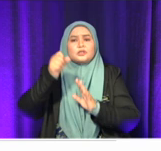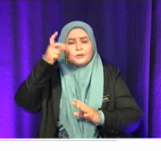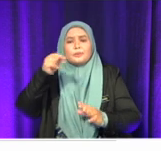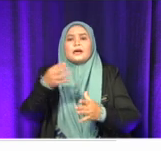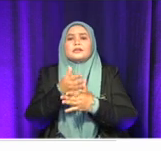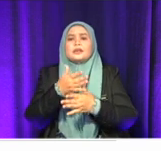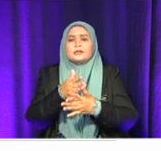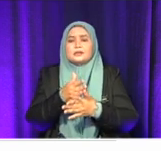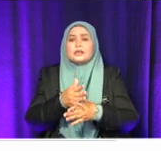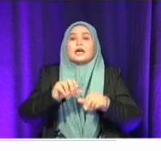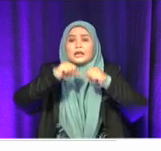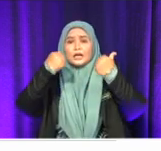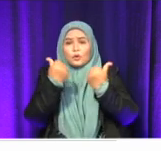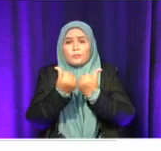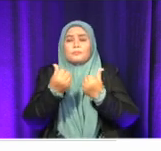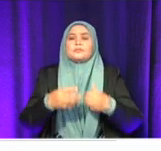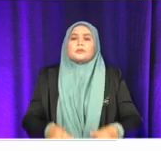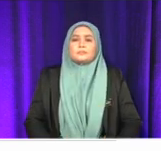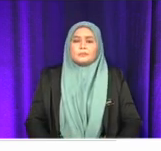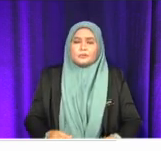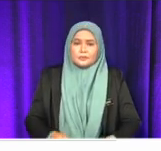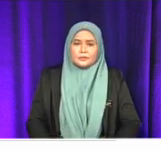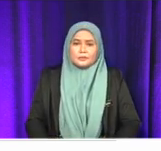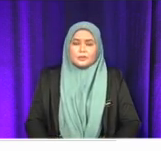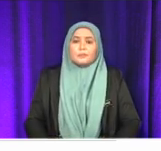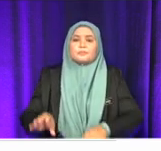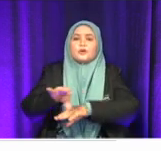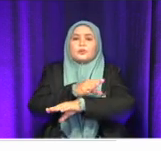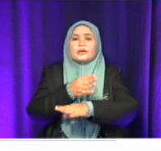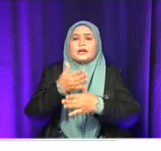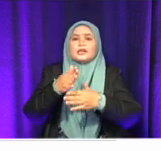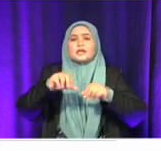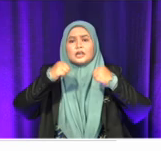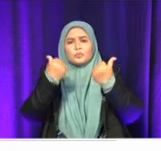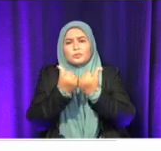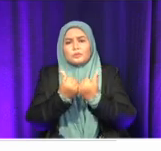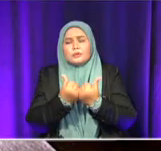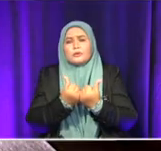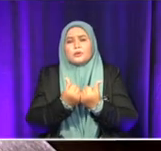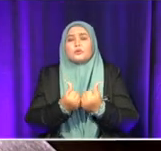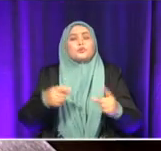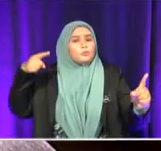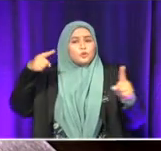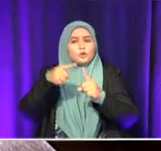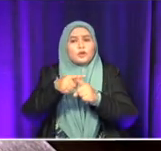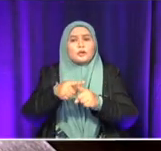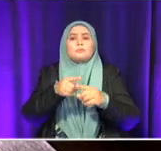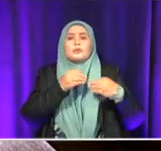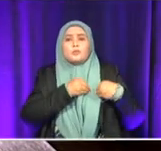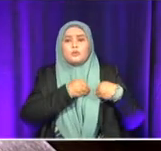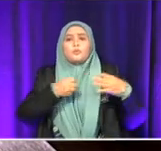diantara kaum masih lagi iman terhadap ayam apa penggunaan antara kaum itu sebab masih tidak bertujuan memupuk